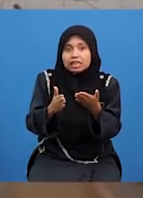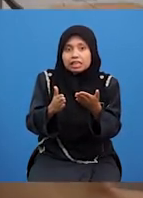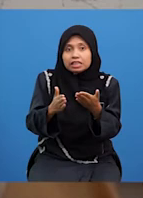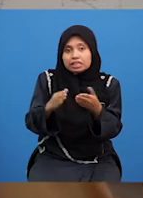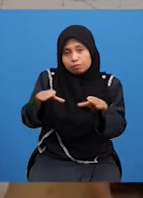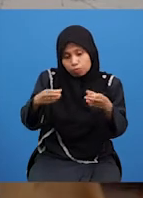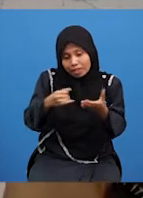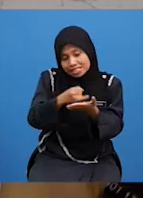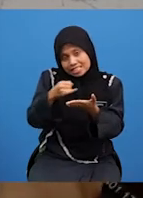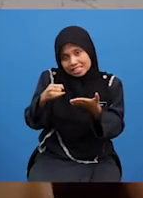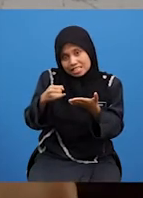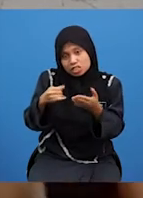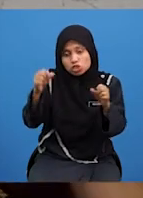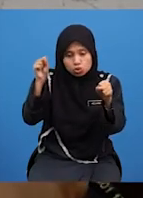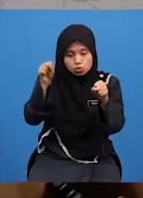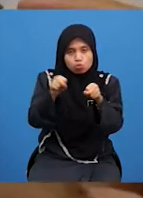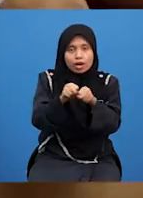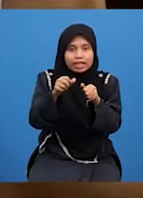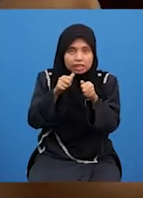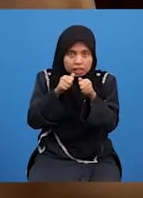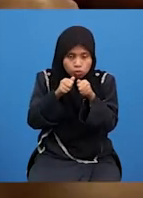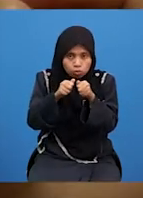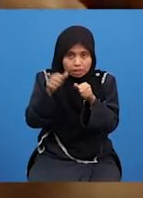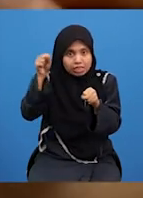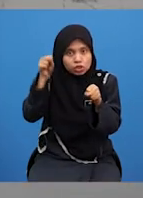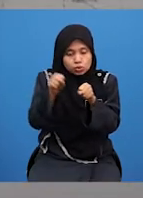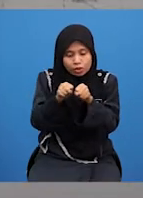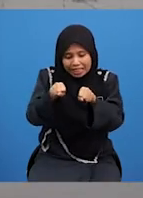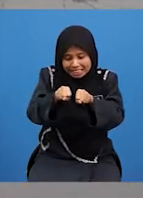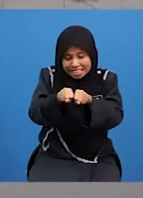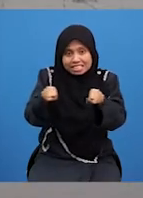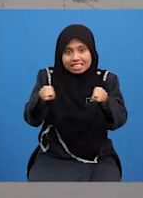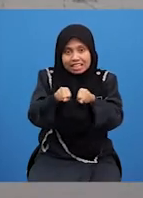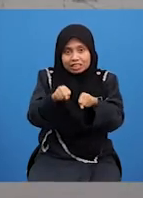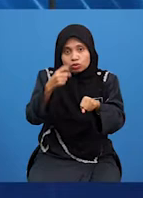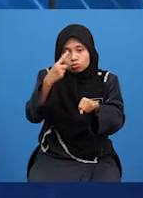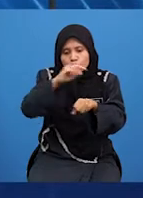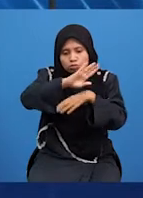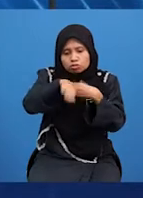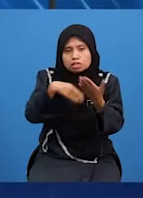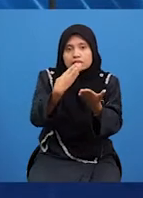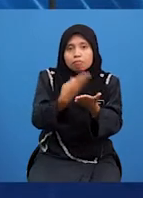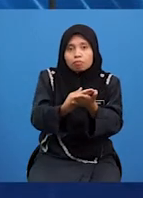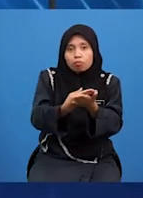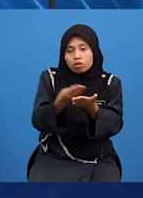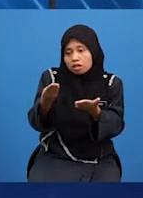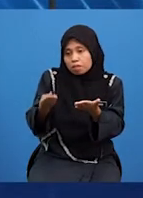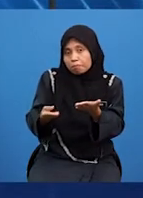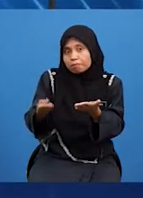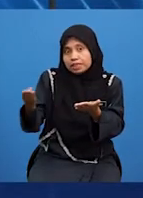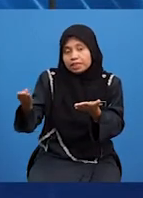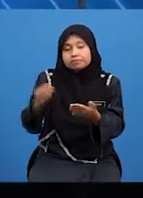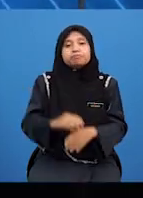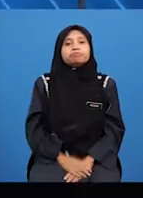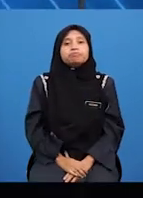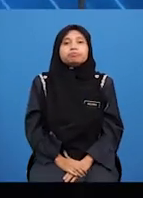dengan mengikut kesesuaian saiz bagi keseluruhan objek dalam ruang. Jadi kita teruskan dengan langkah seterusnya